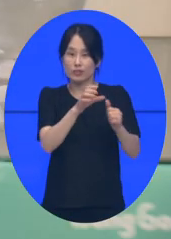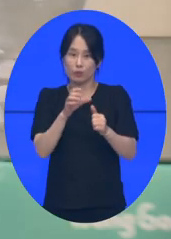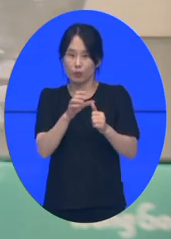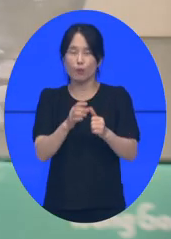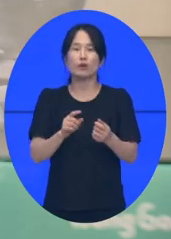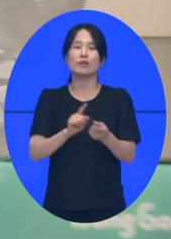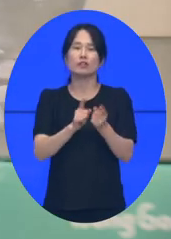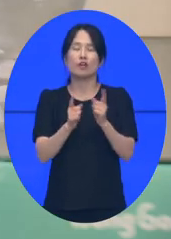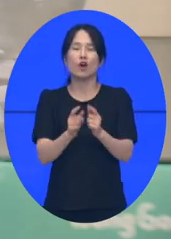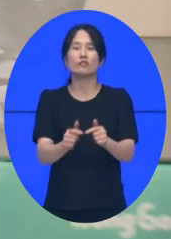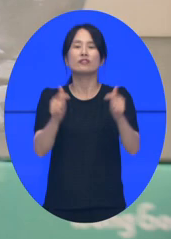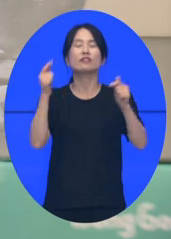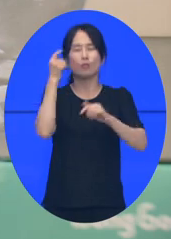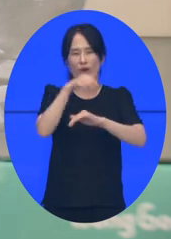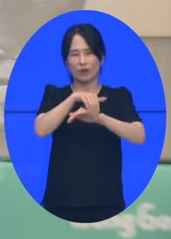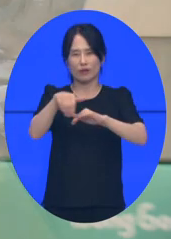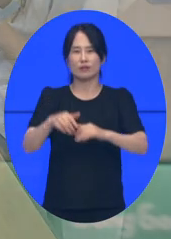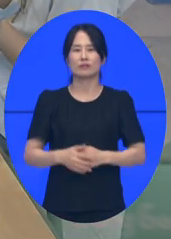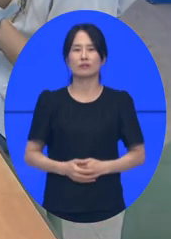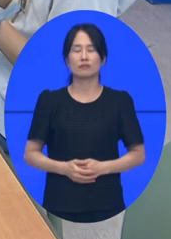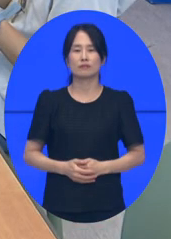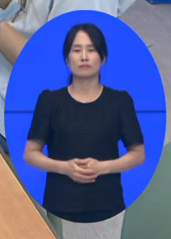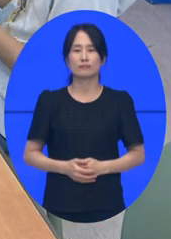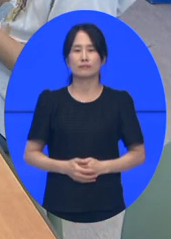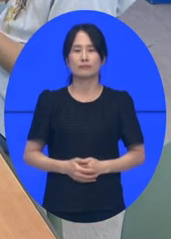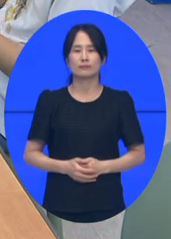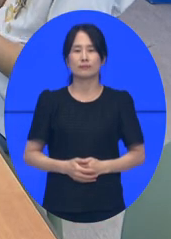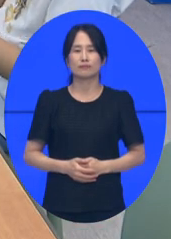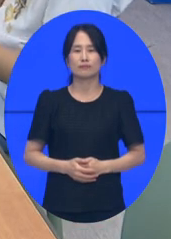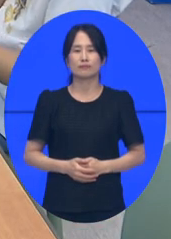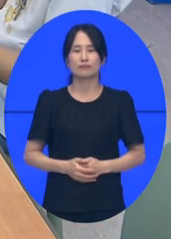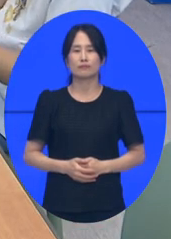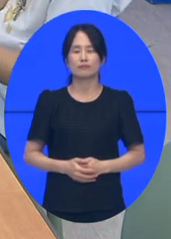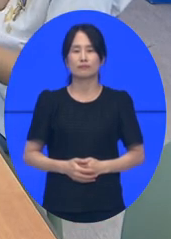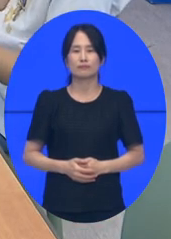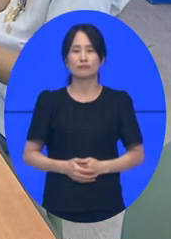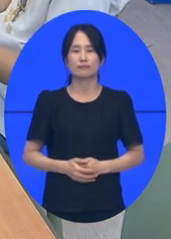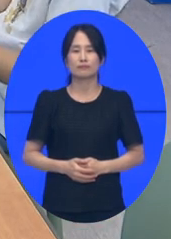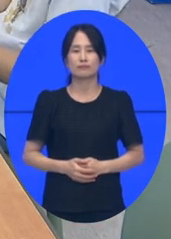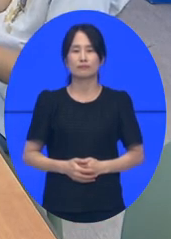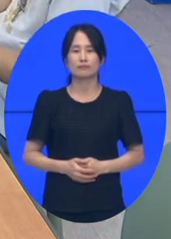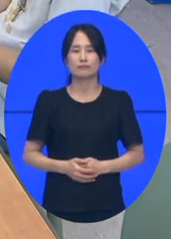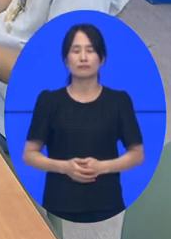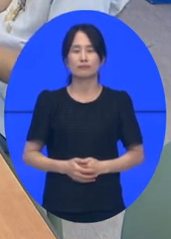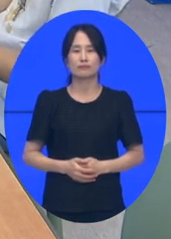등 도민과의 소통을 이어나갈 계획입니다. 경기추 TV 최창순입니다.